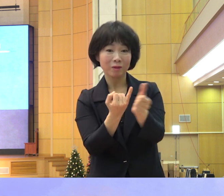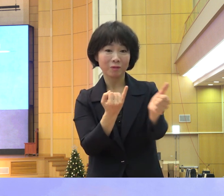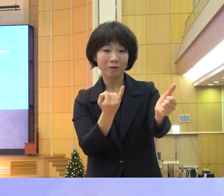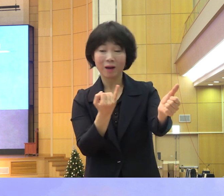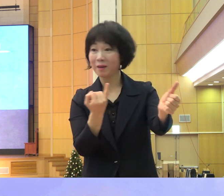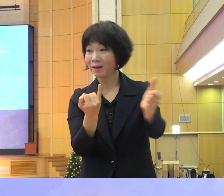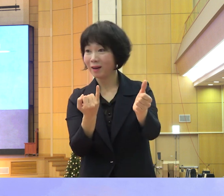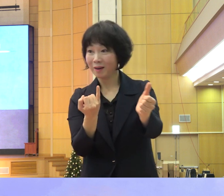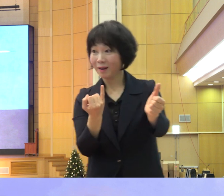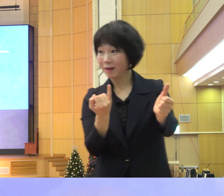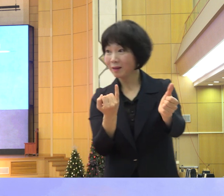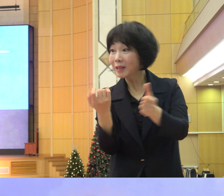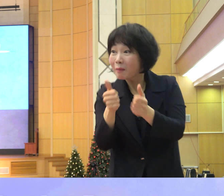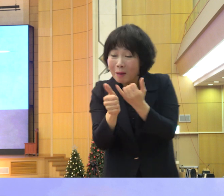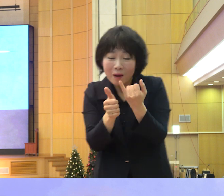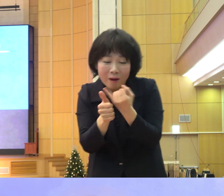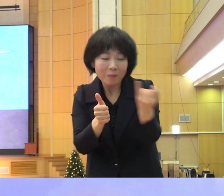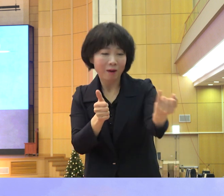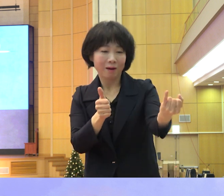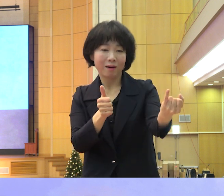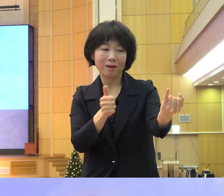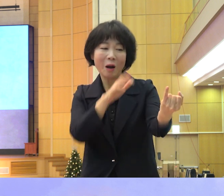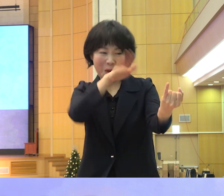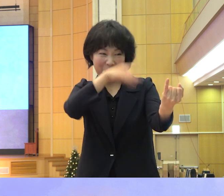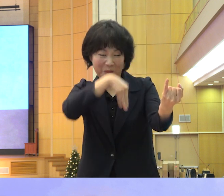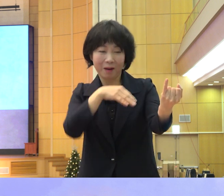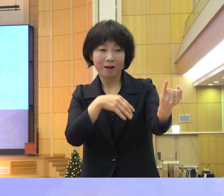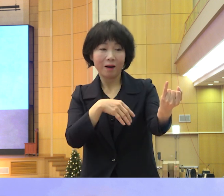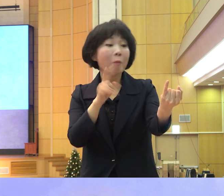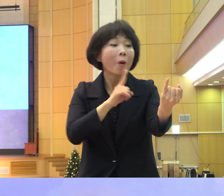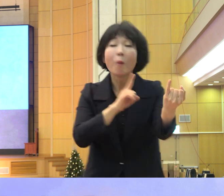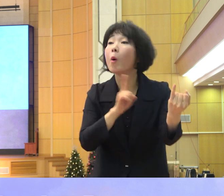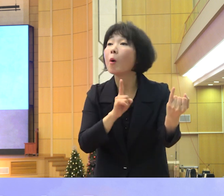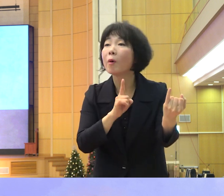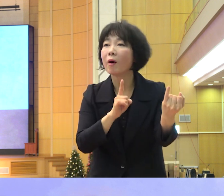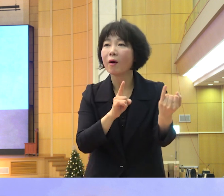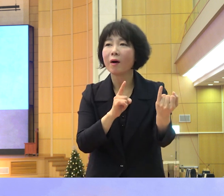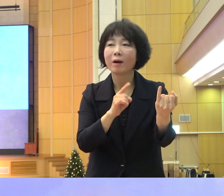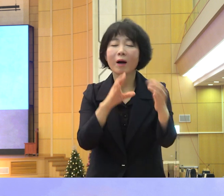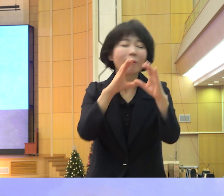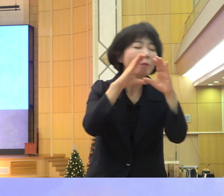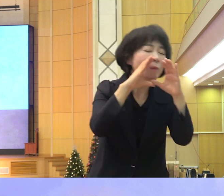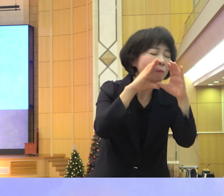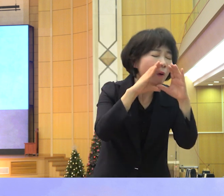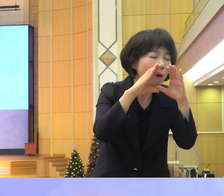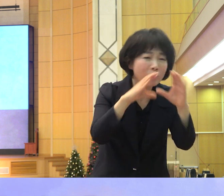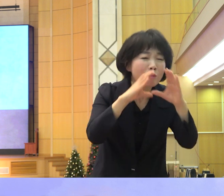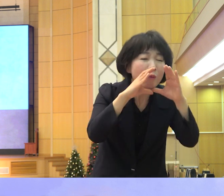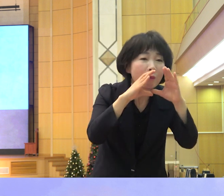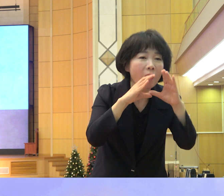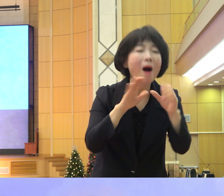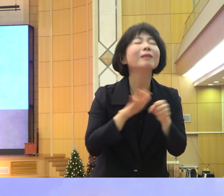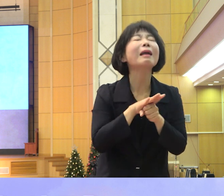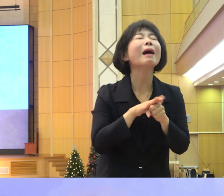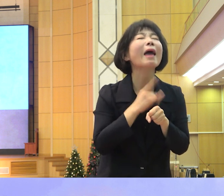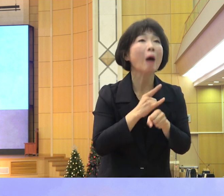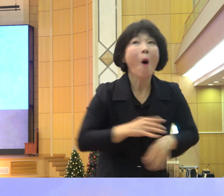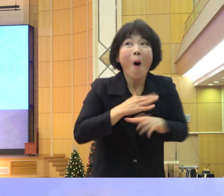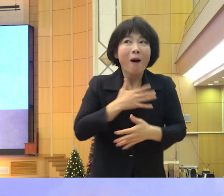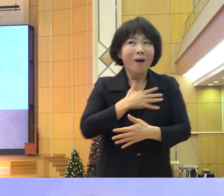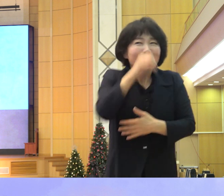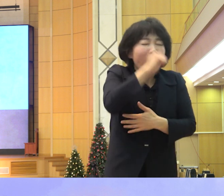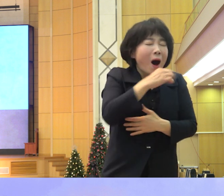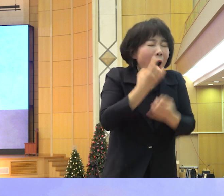말 한마디에 참 그냥 그게 너무 좋아. 사랑한다는 그 말 한마디가. 근데 뭐